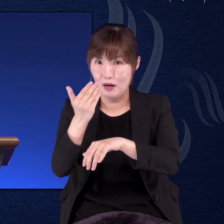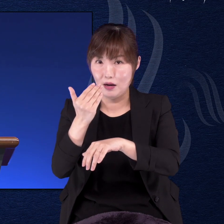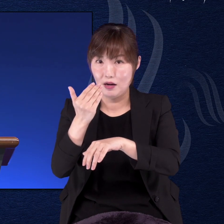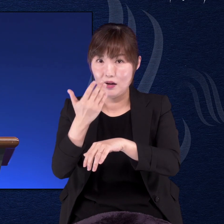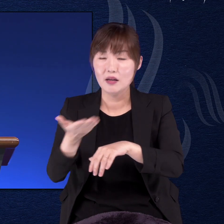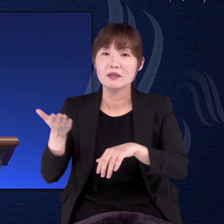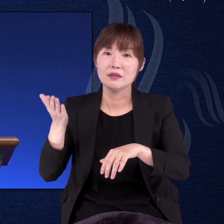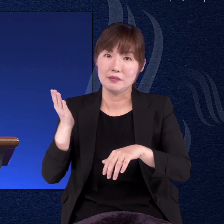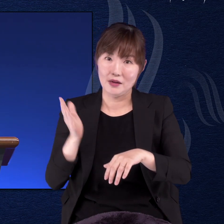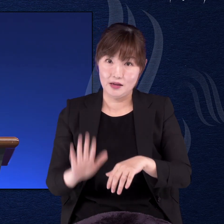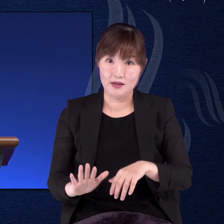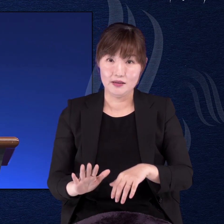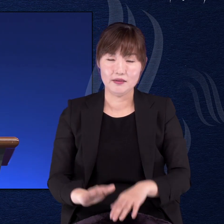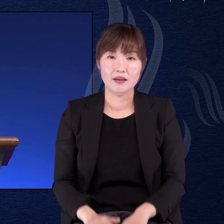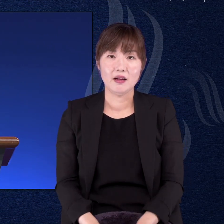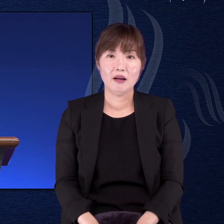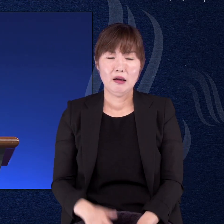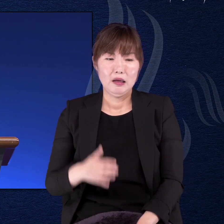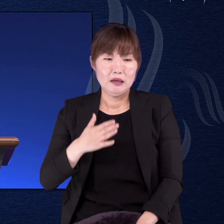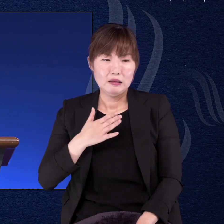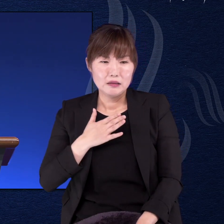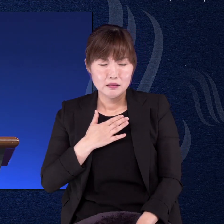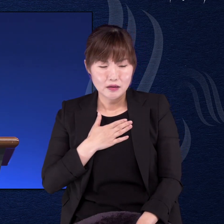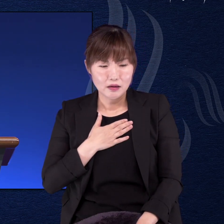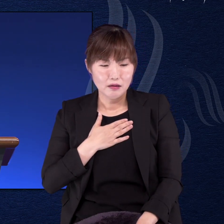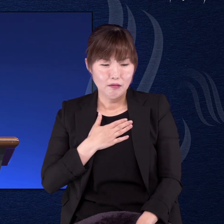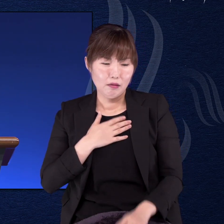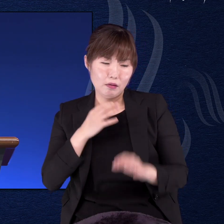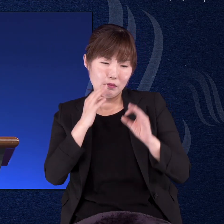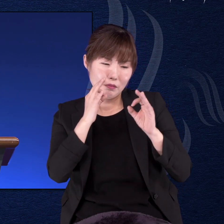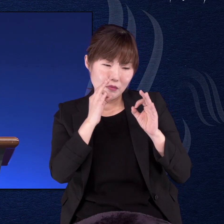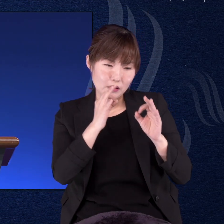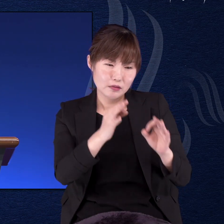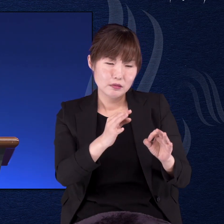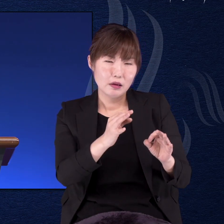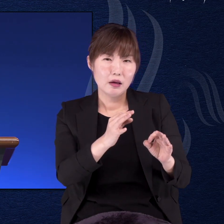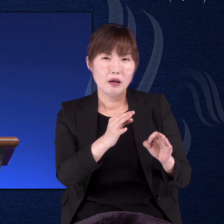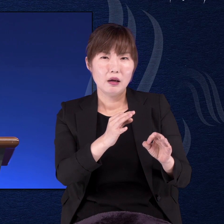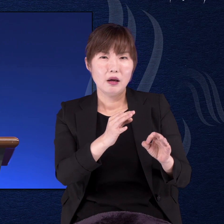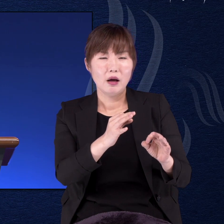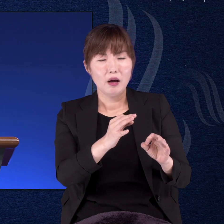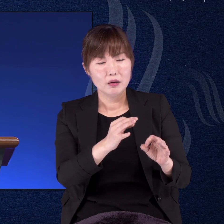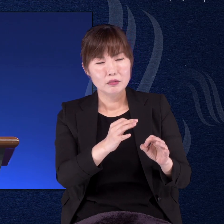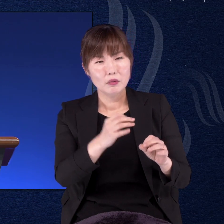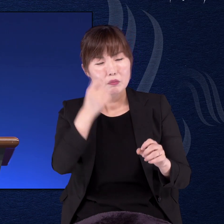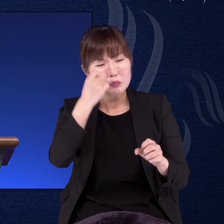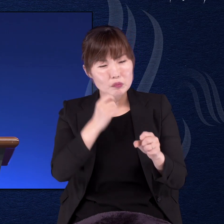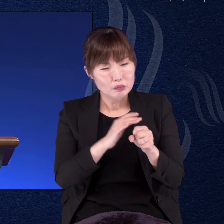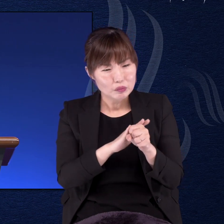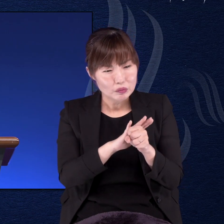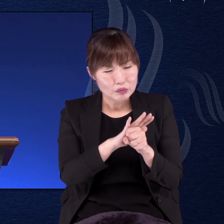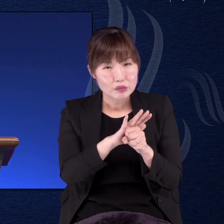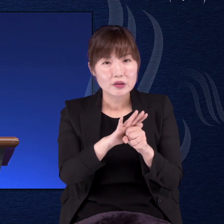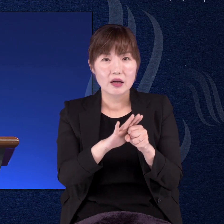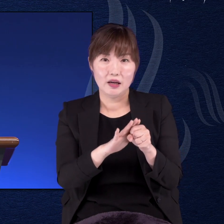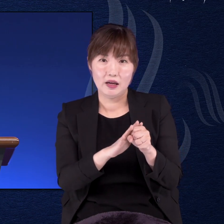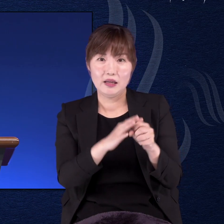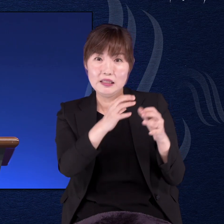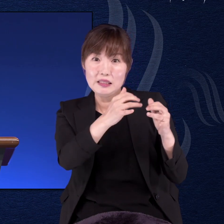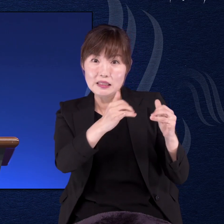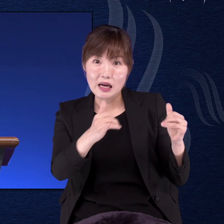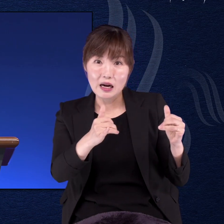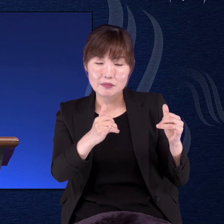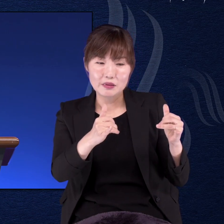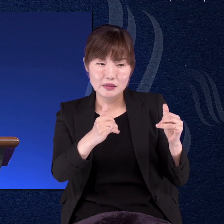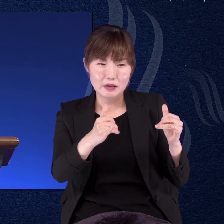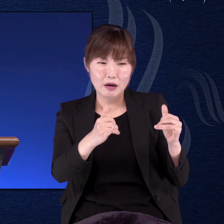나보다 못한 내 이웃을 함께 살아가려는 그 마음, 더불어 살려는, 함께 손잡고 가려는 그